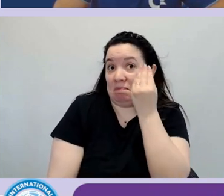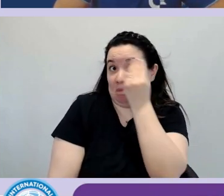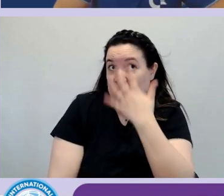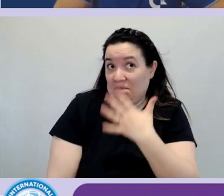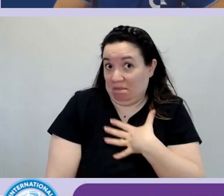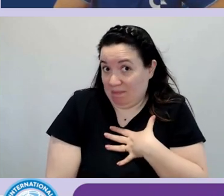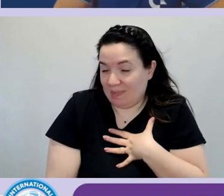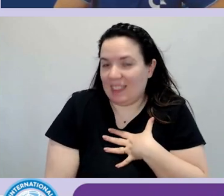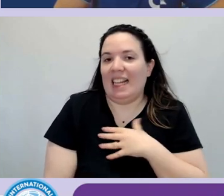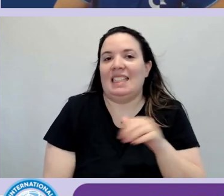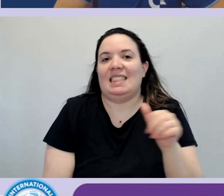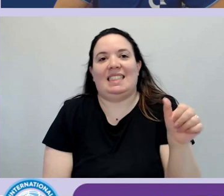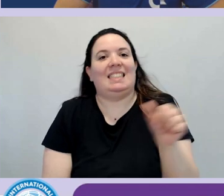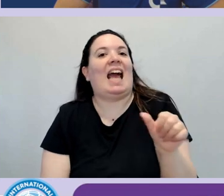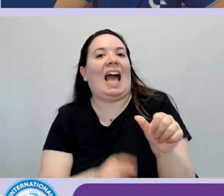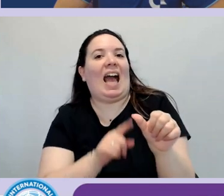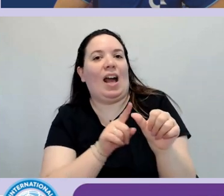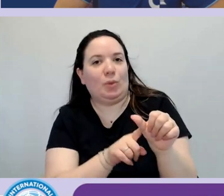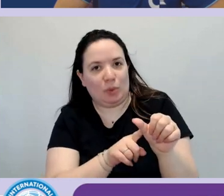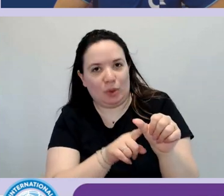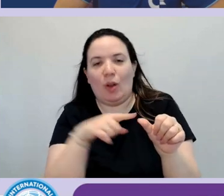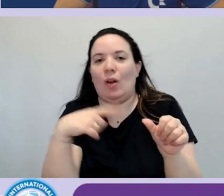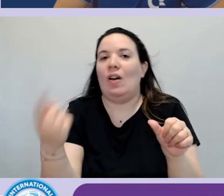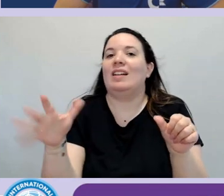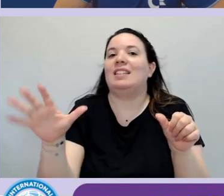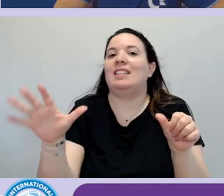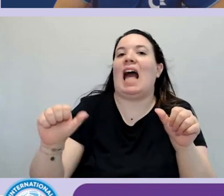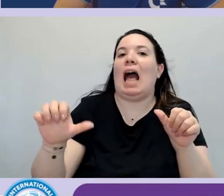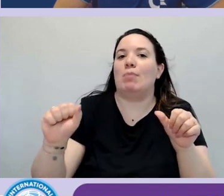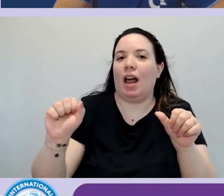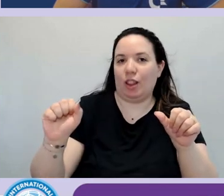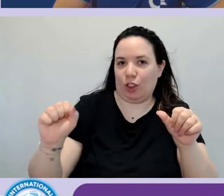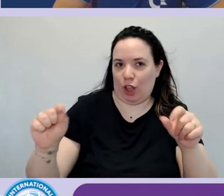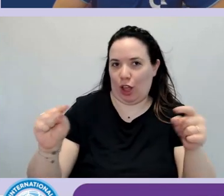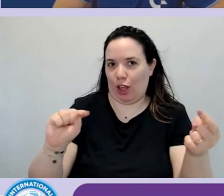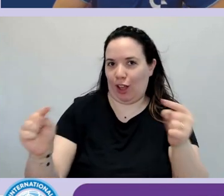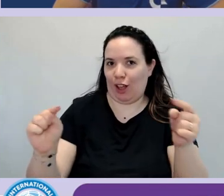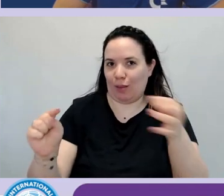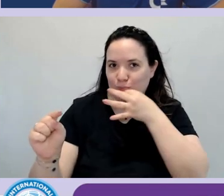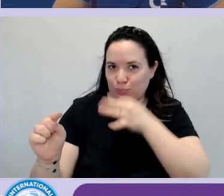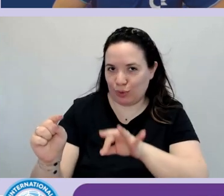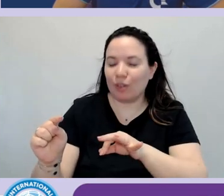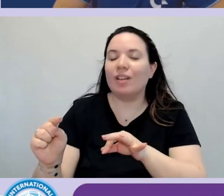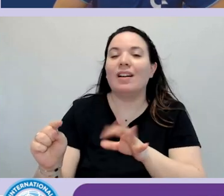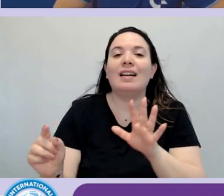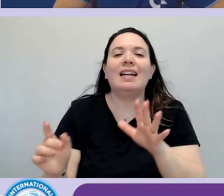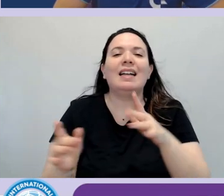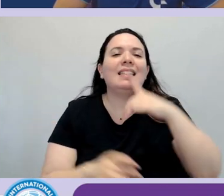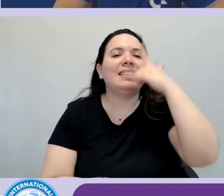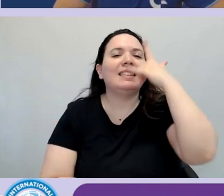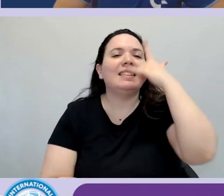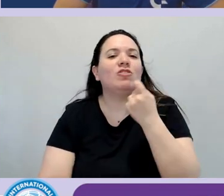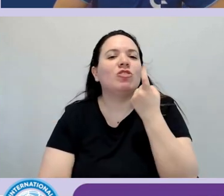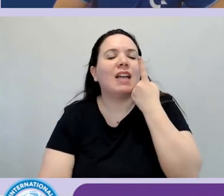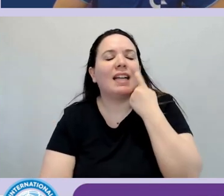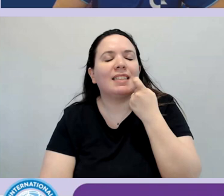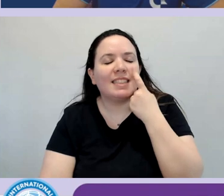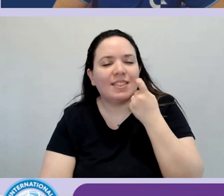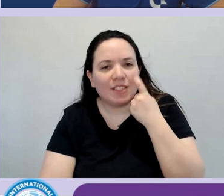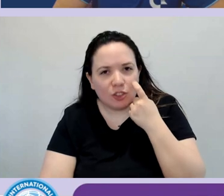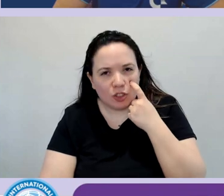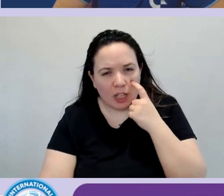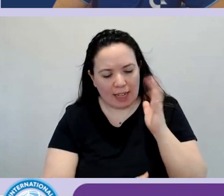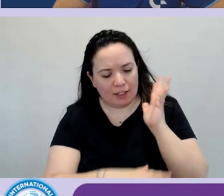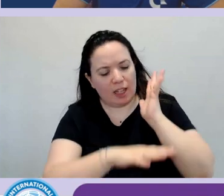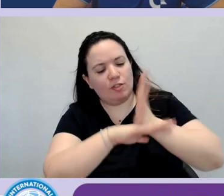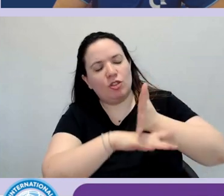giocarla tra e sabato in che modo l'intelligenza artificiale può contribuire a